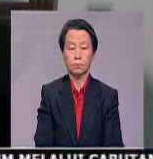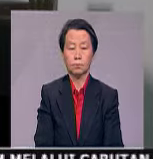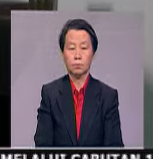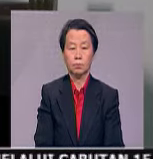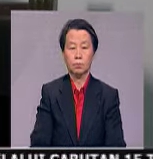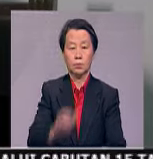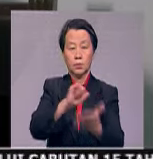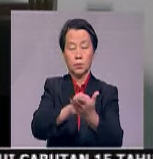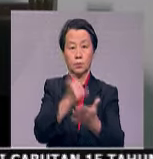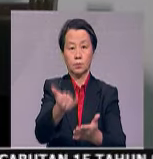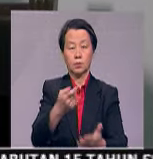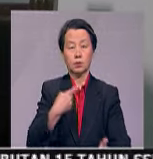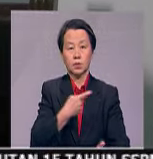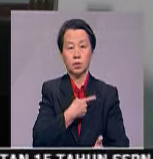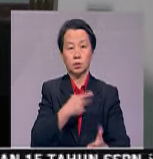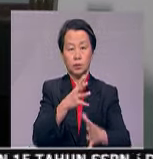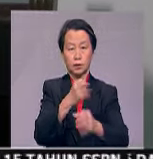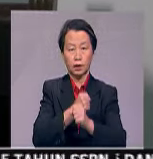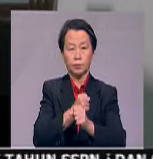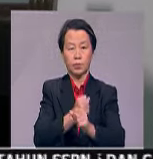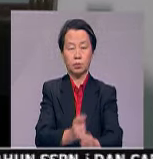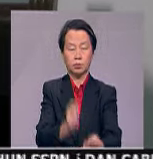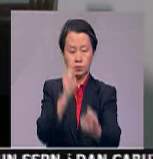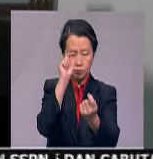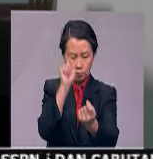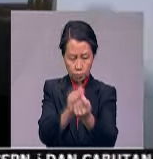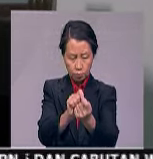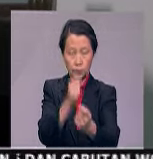Supaya kita dapat menentukan supaya